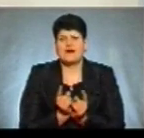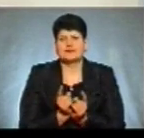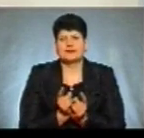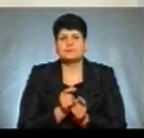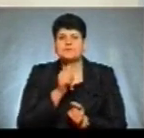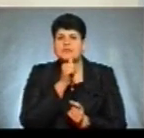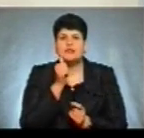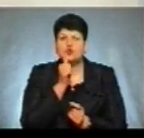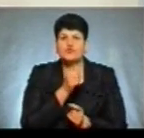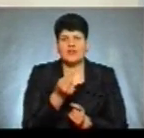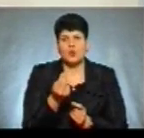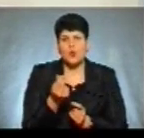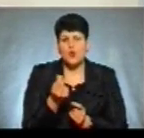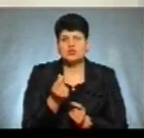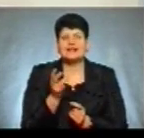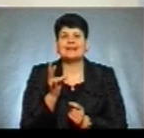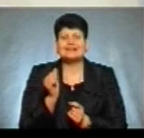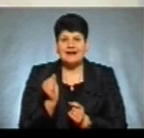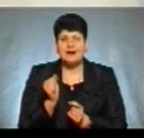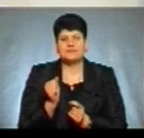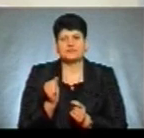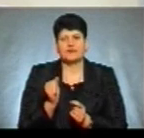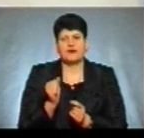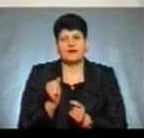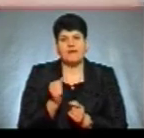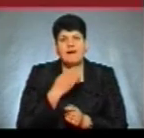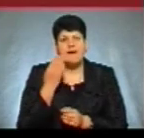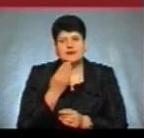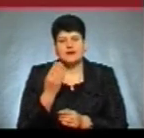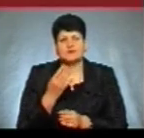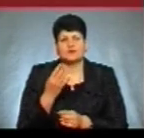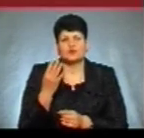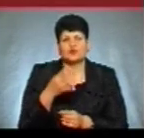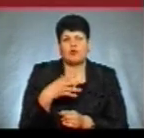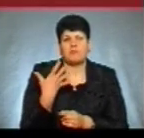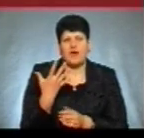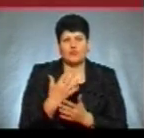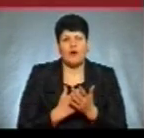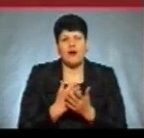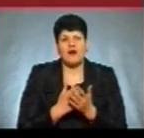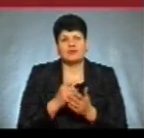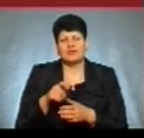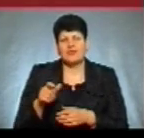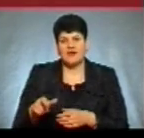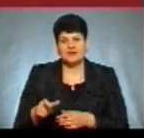тіньові кошти на агітацію одного чи іншого, чи там 45-го кандидата в президент.